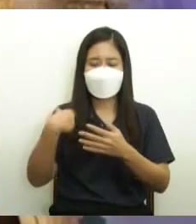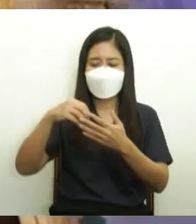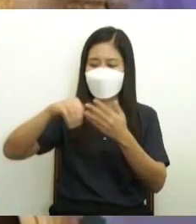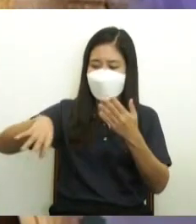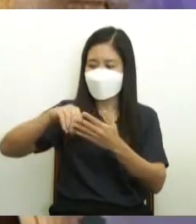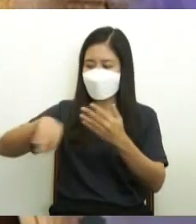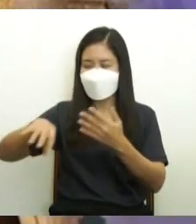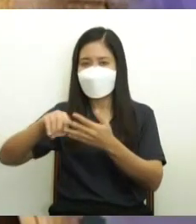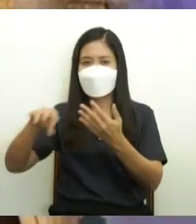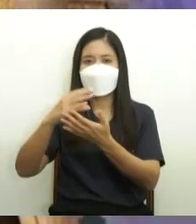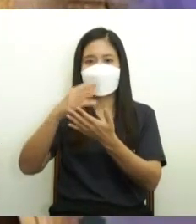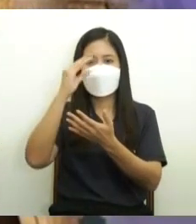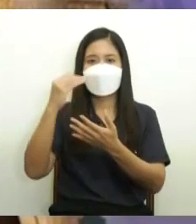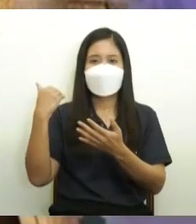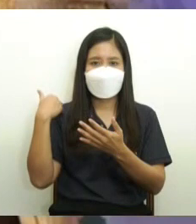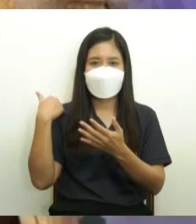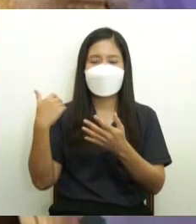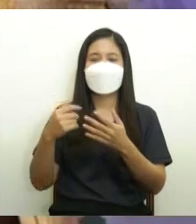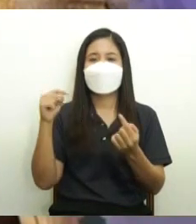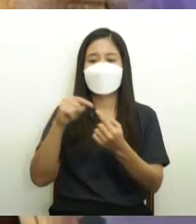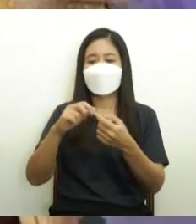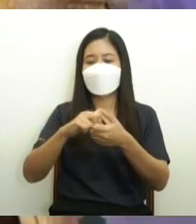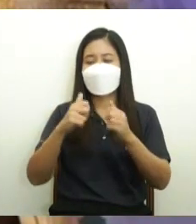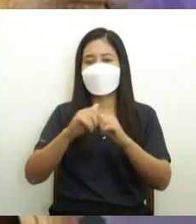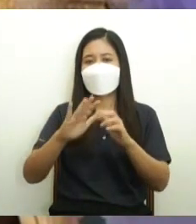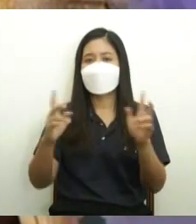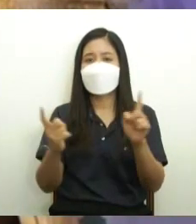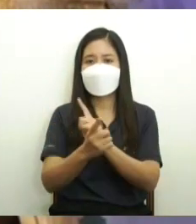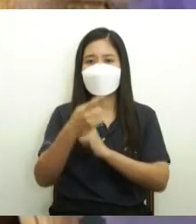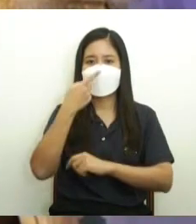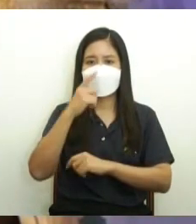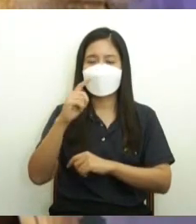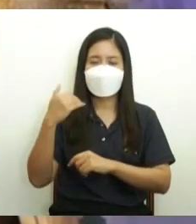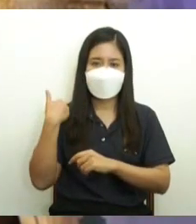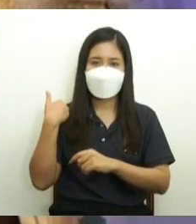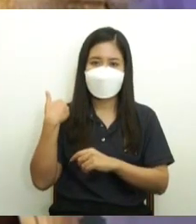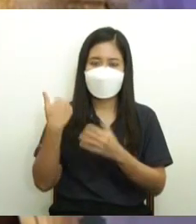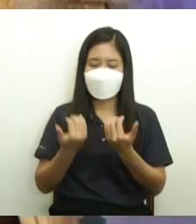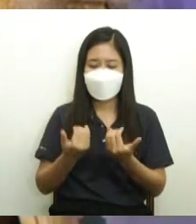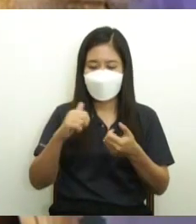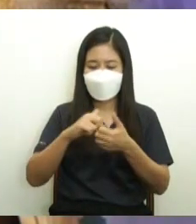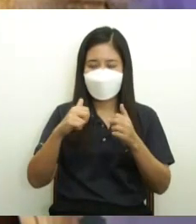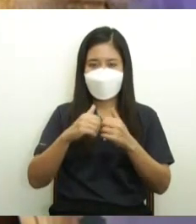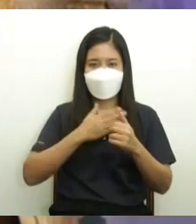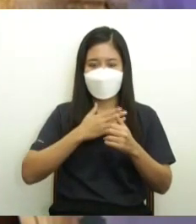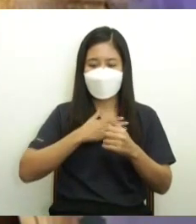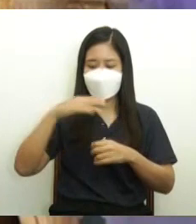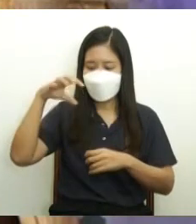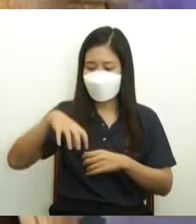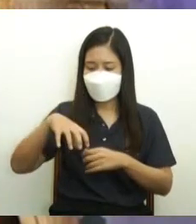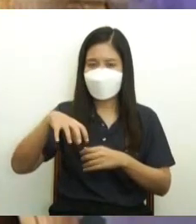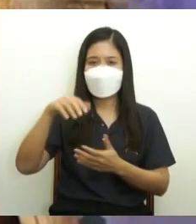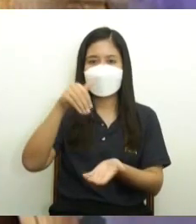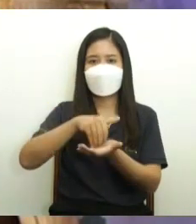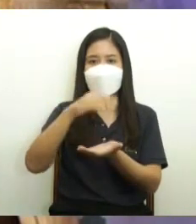าเป็นปัญหาต่อสังคมและประเทศชาติดังนั้นเขตเราในฐานะหน่วยงานทางการศึกษาจึงต้อง